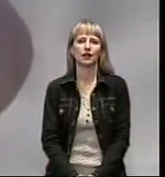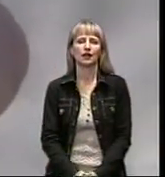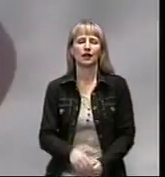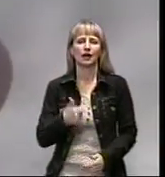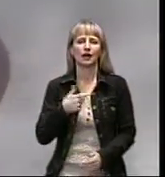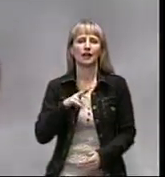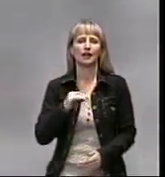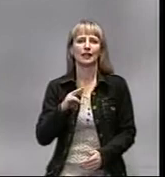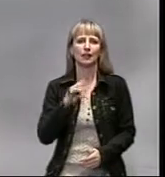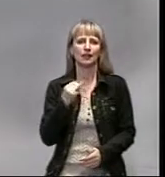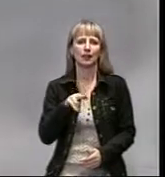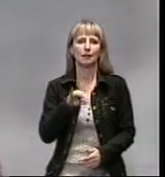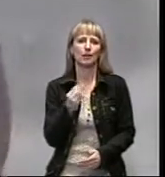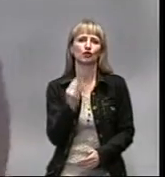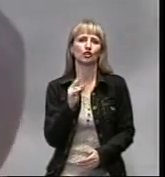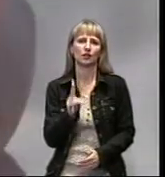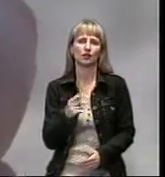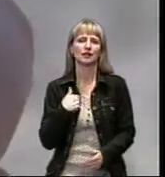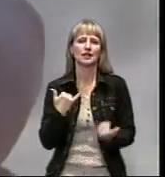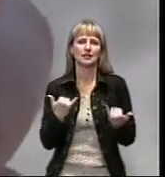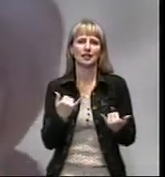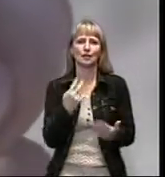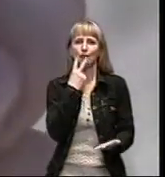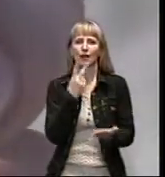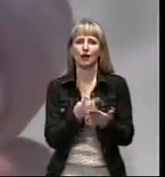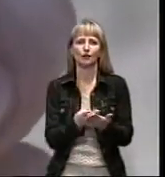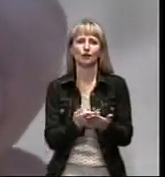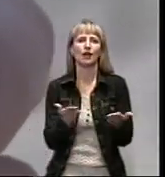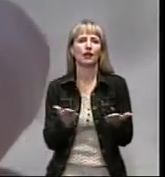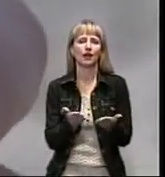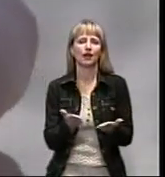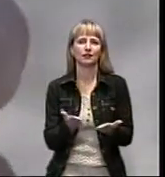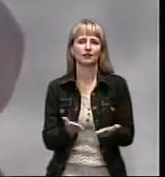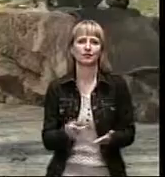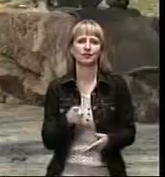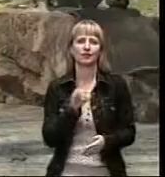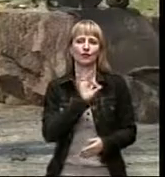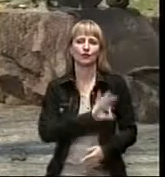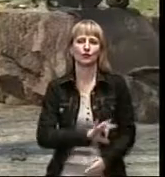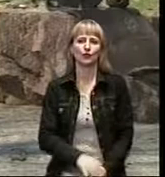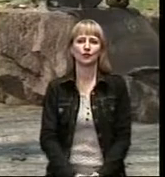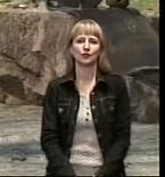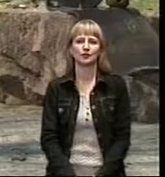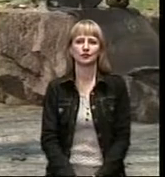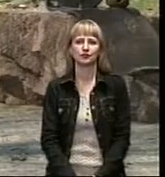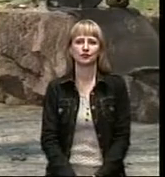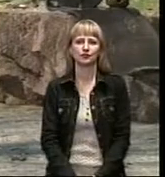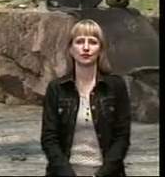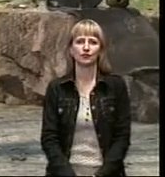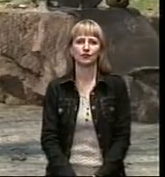глиняний пищик, я зараз вам його продемонструю, як використовувати.